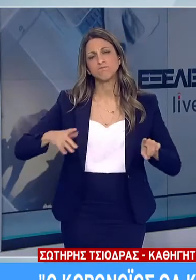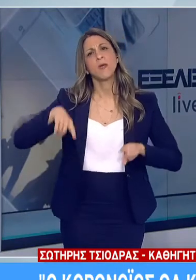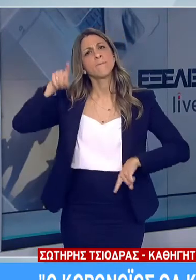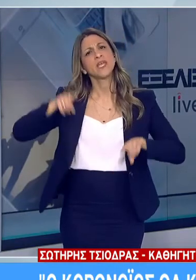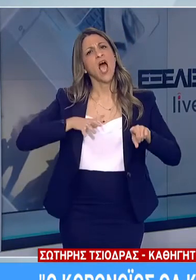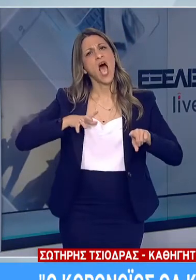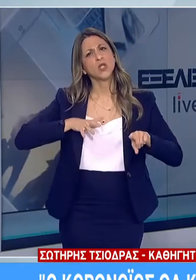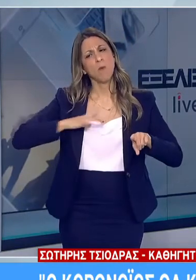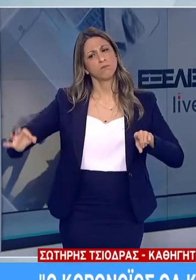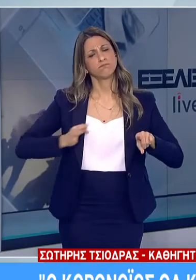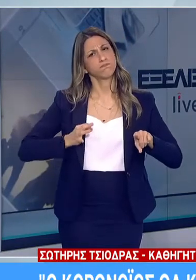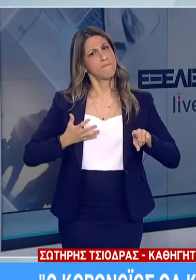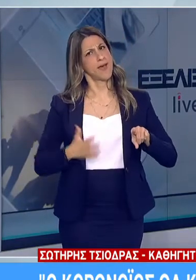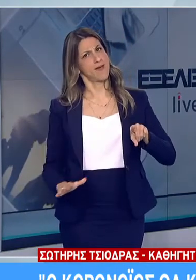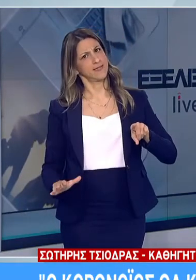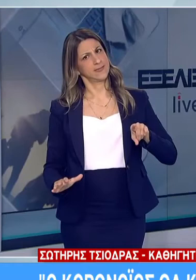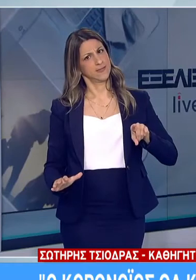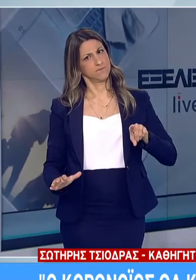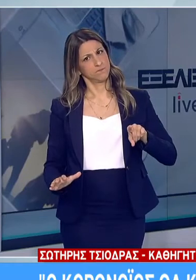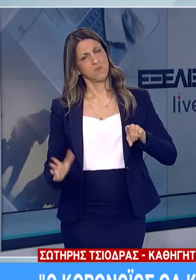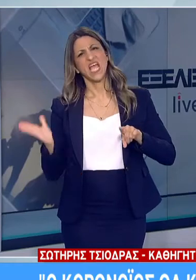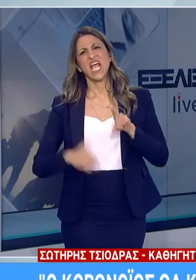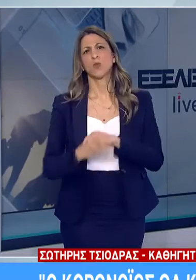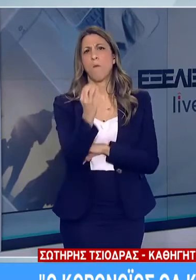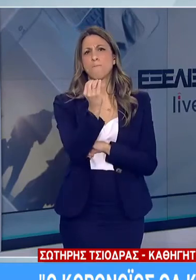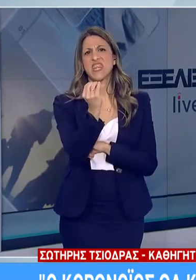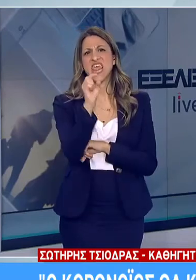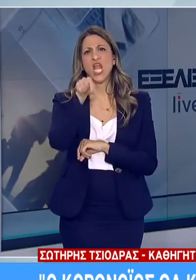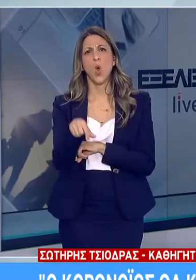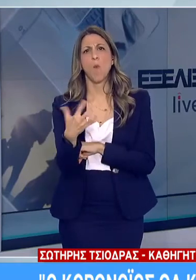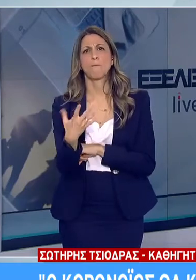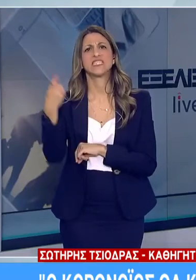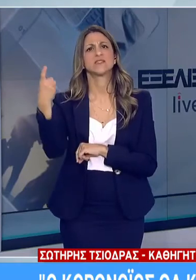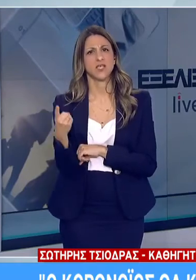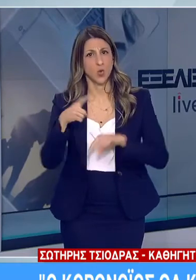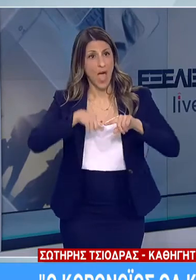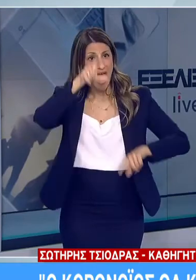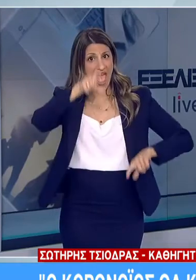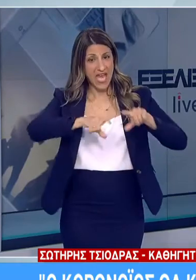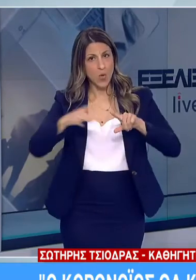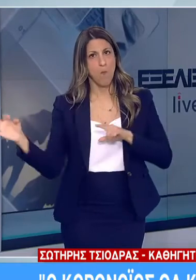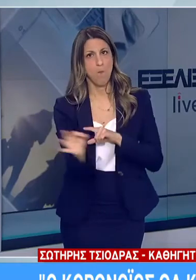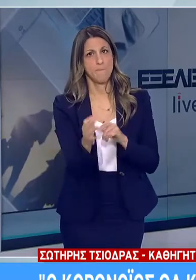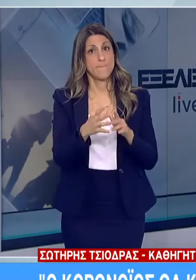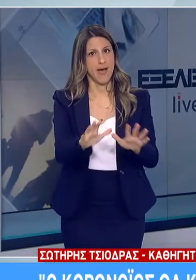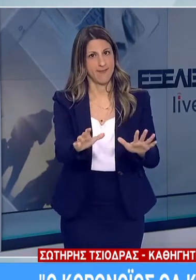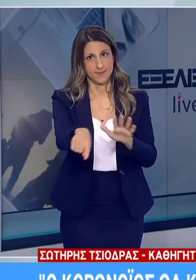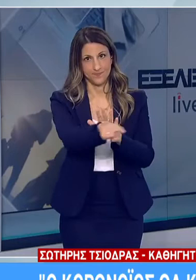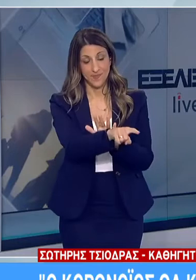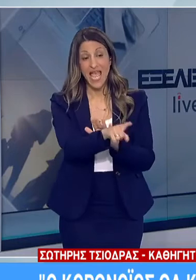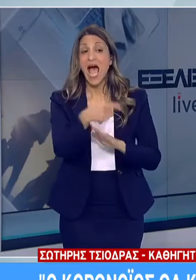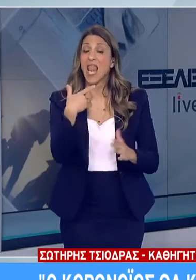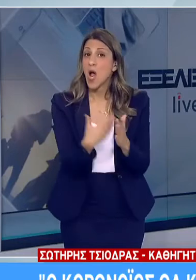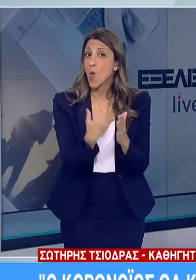αριθμός ατόμων έχουν νοσήσει από τον ιό, ίσως λιγότερο και από το 0,5% του πληθυσμού. Περισσότερα δεδομένα που θα πιστοποιήσουν αυτή την πορεία